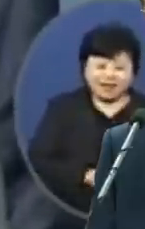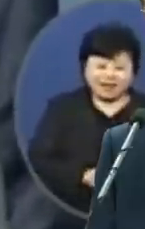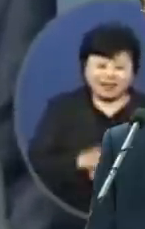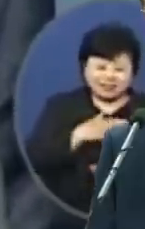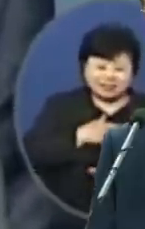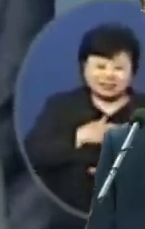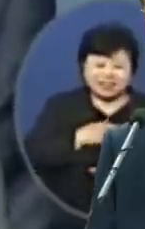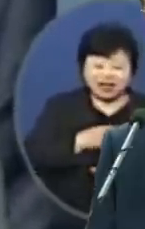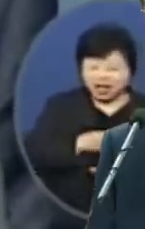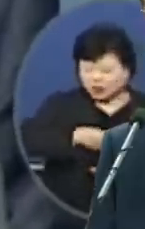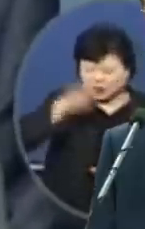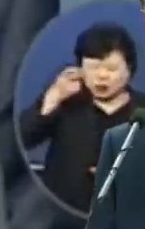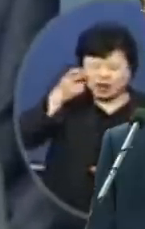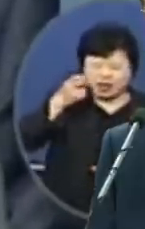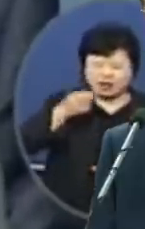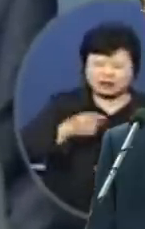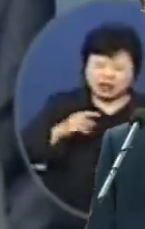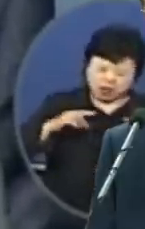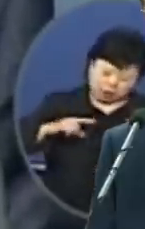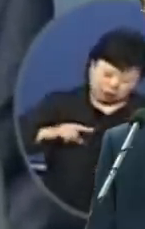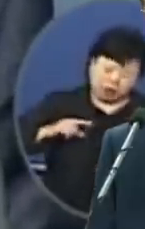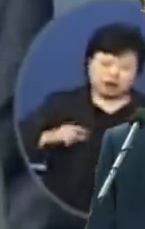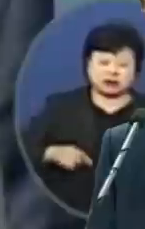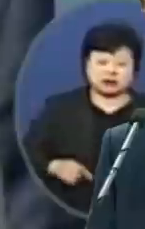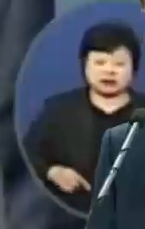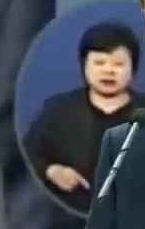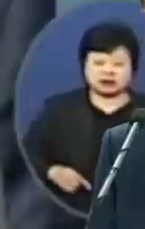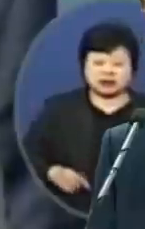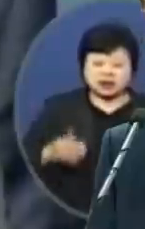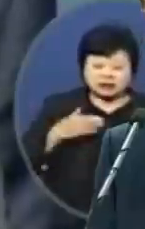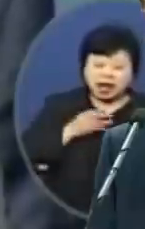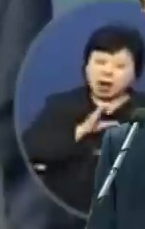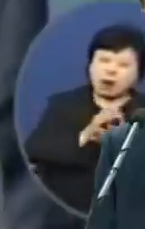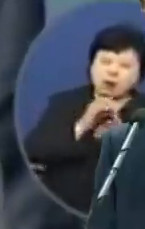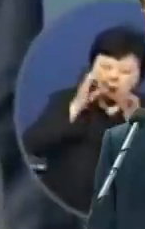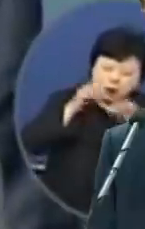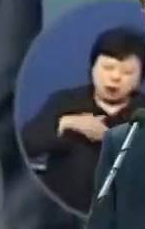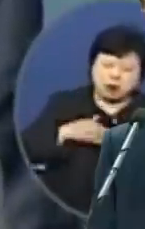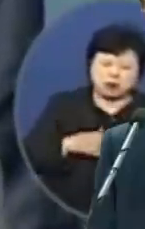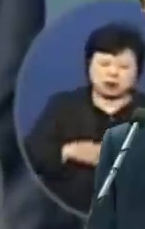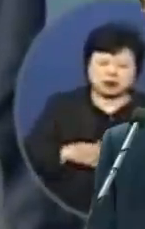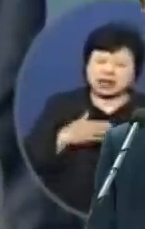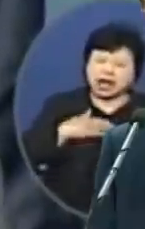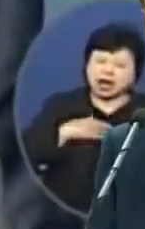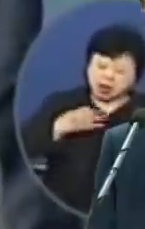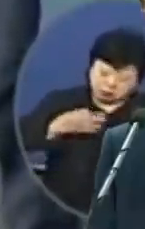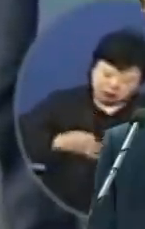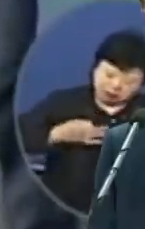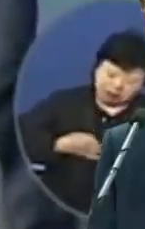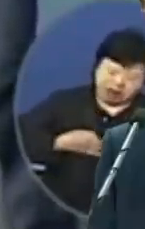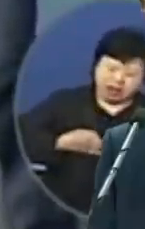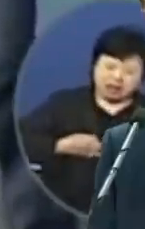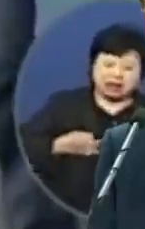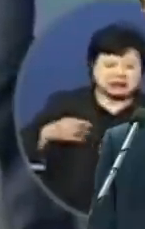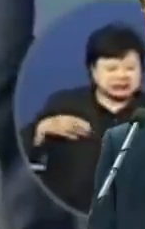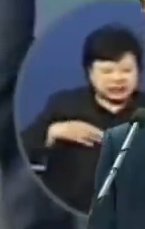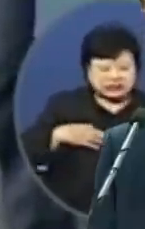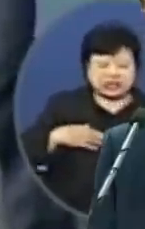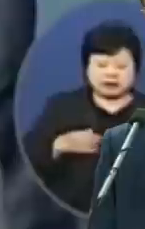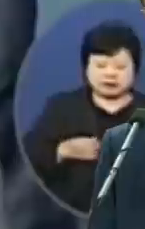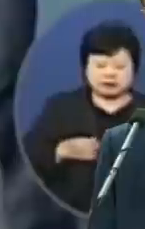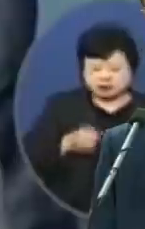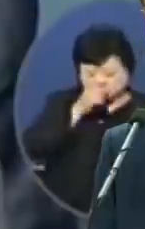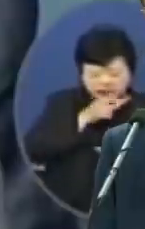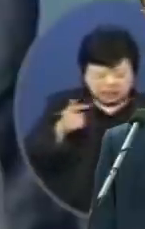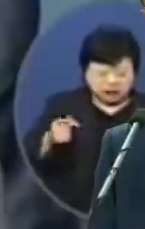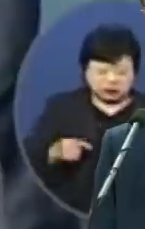내가 잘났다고 날 좀 보소 날 좀 보소 동지 섰다를 꽃본듯이 날 좀 보소 그렇게 머리를